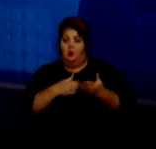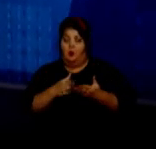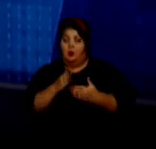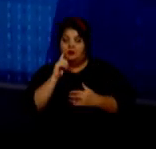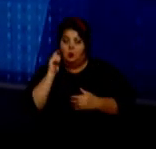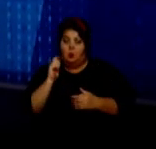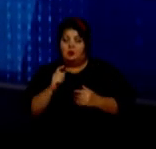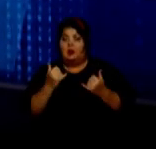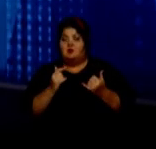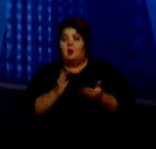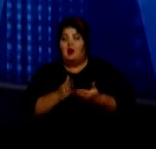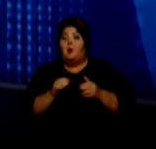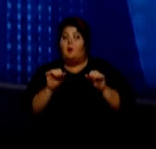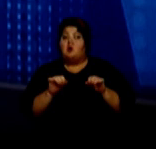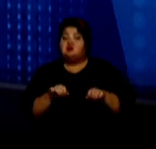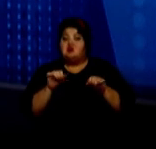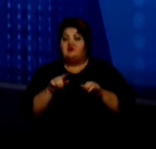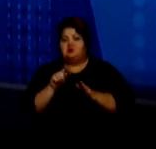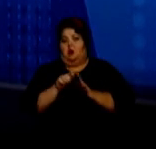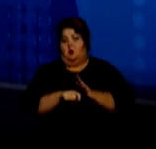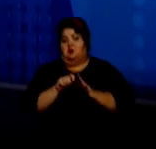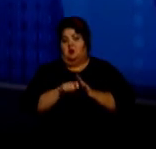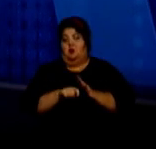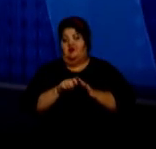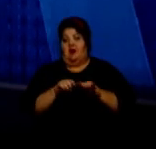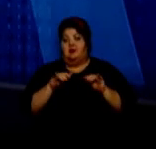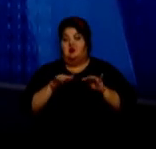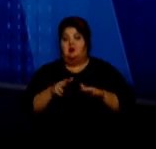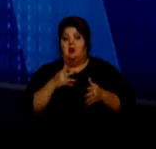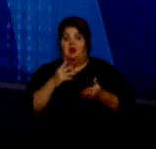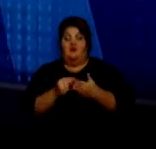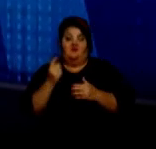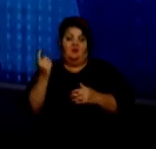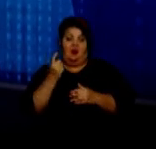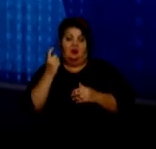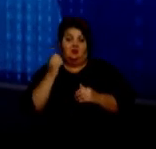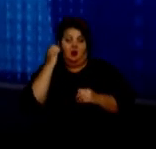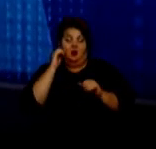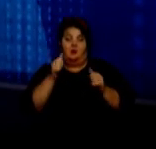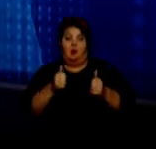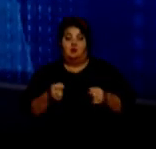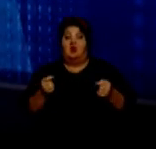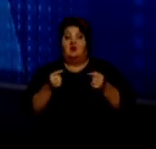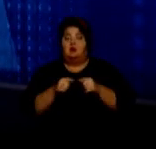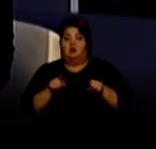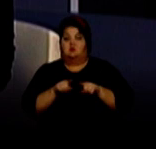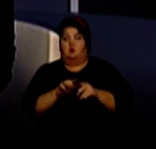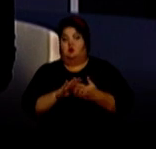тепер у нас є можливості контролювати дії власника пам'ятки відповідно до цього